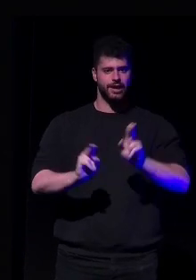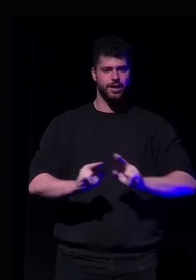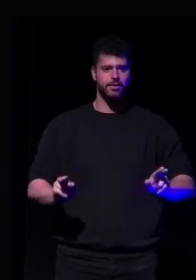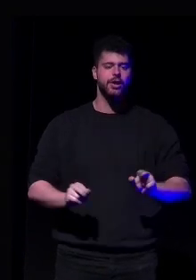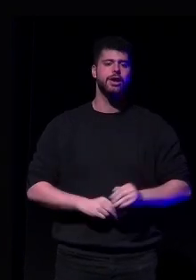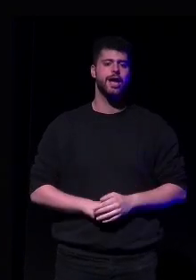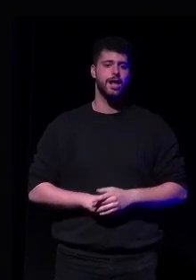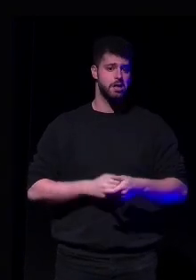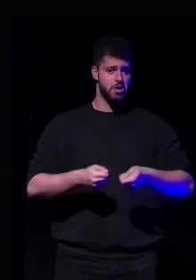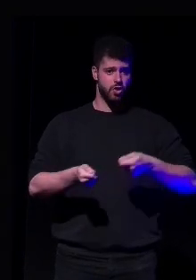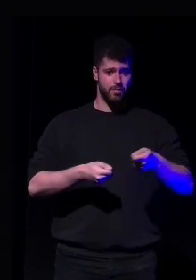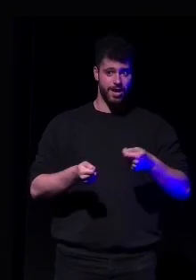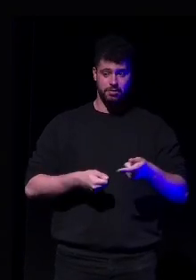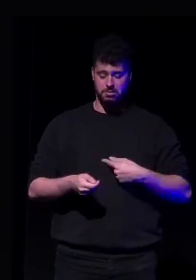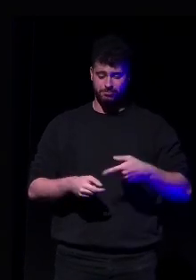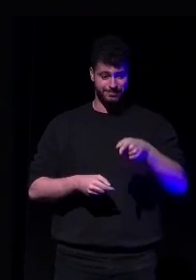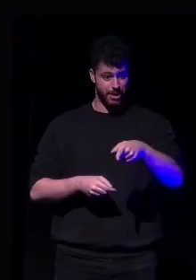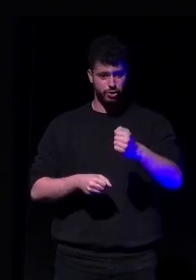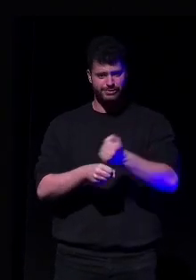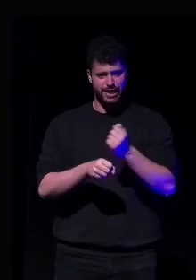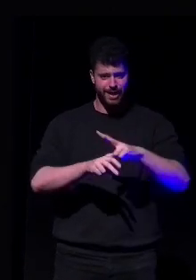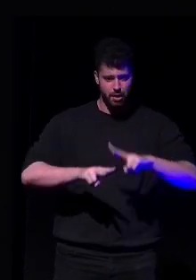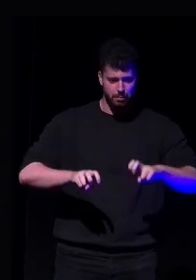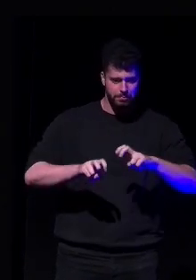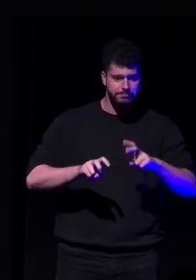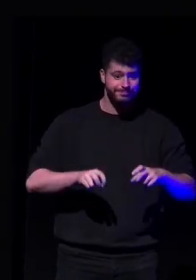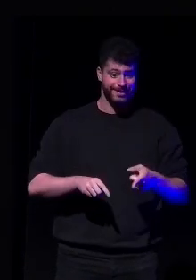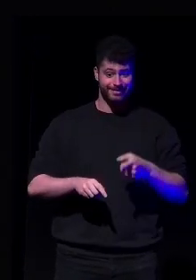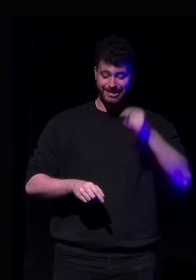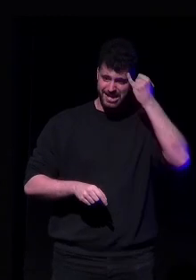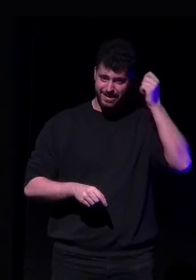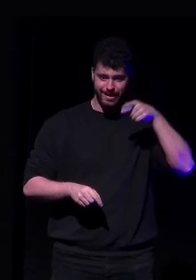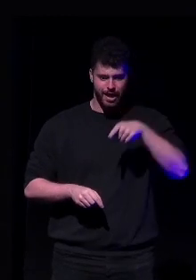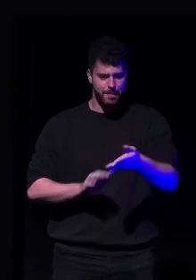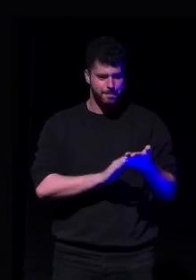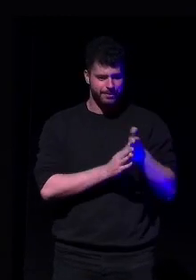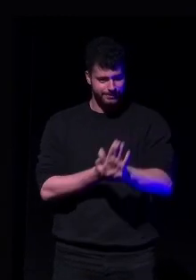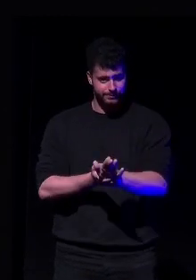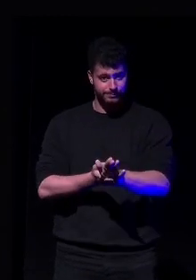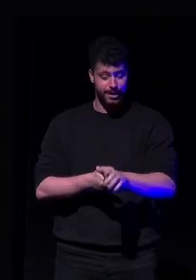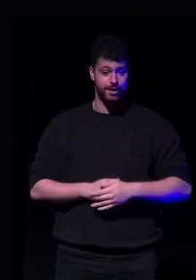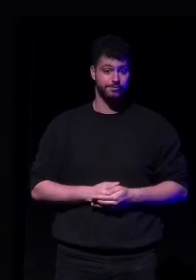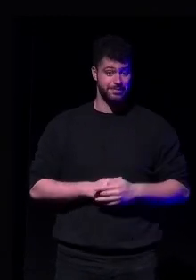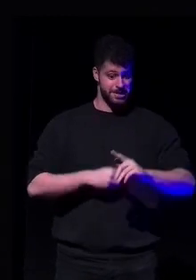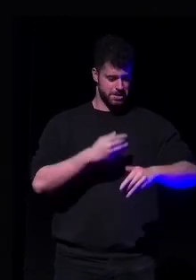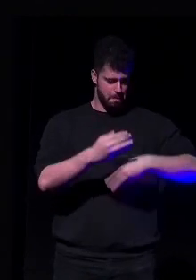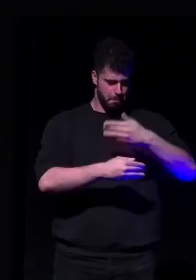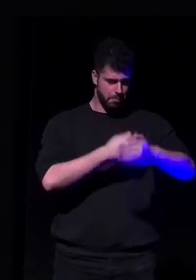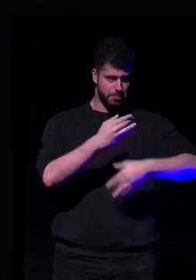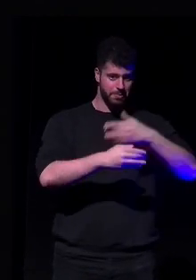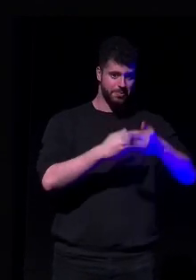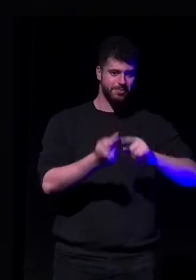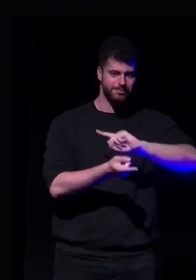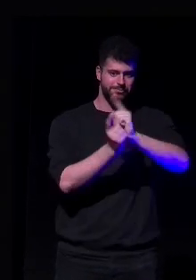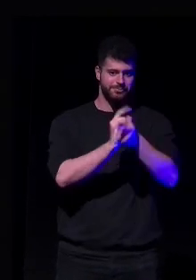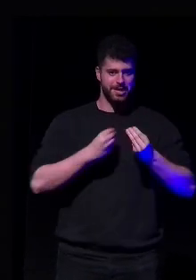de final de carrera, no saben què fer, se'ls acudeix presentar aquesta idea. Doncs d'aquesta idea n'han fet la seva vida, perquè aquestes dues persones avui